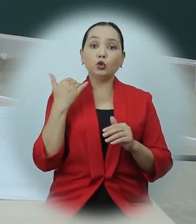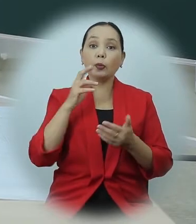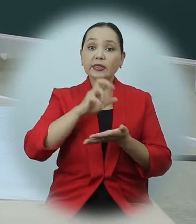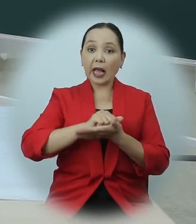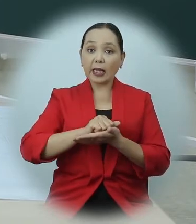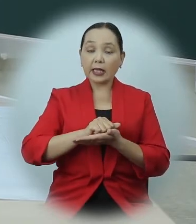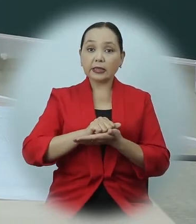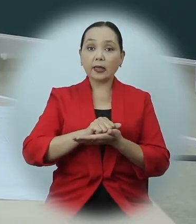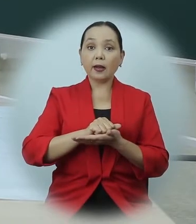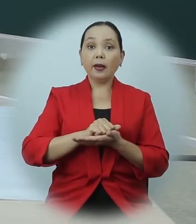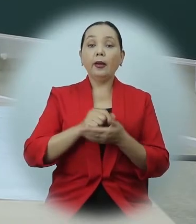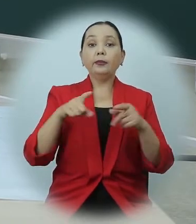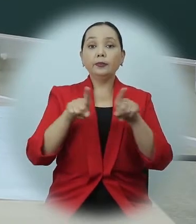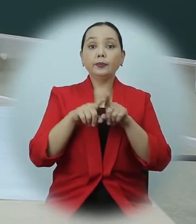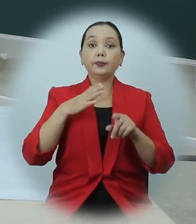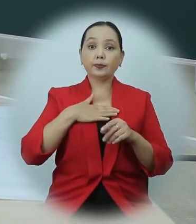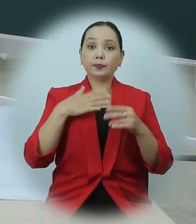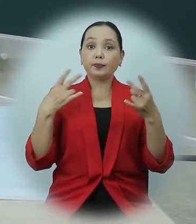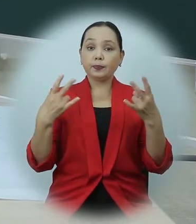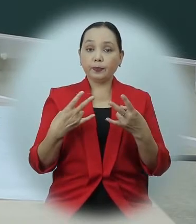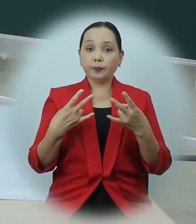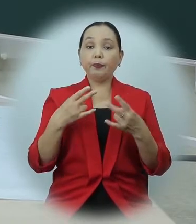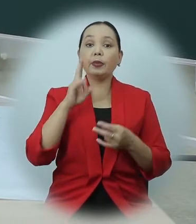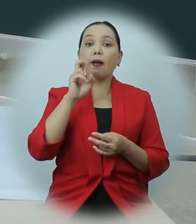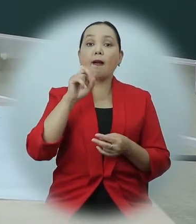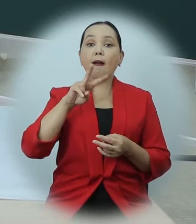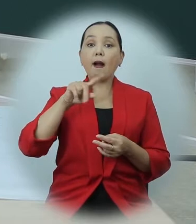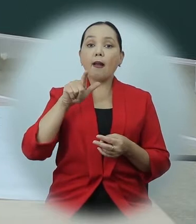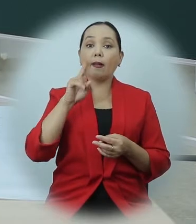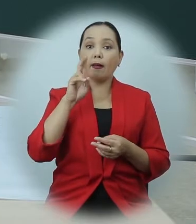занятии. Также нам понадобится калька,